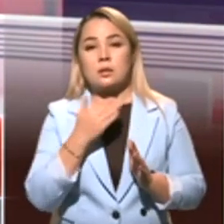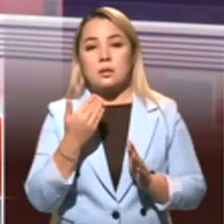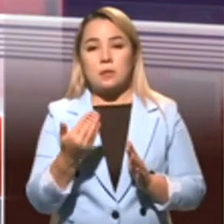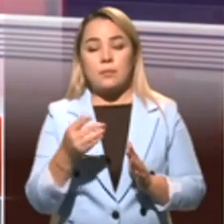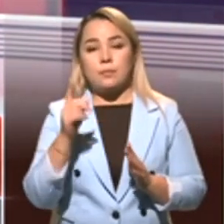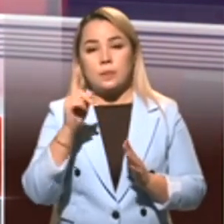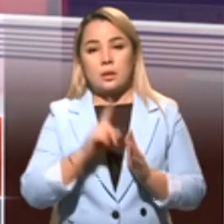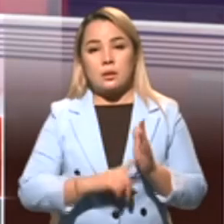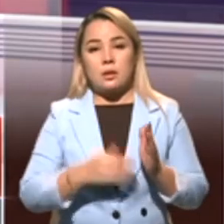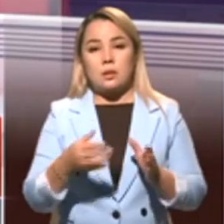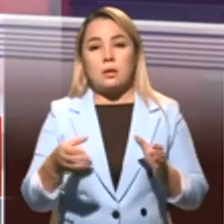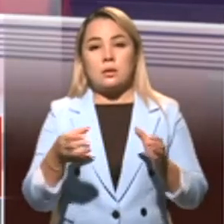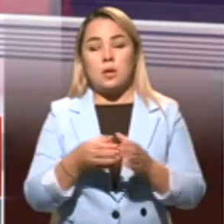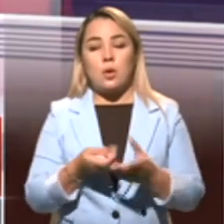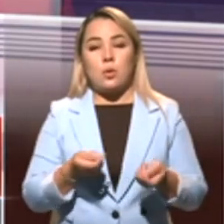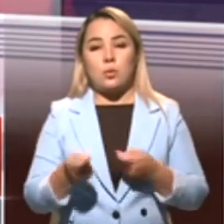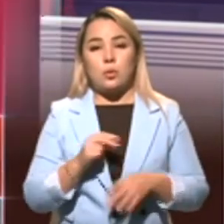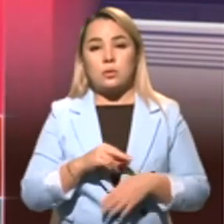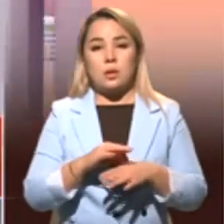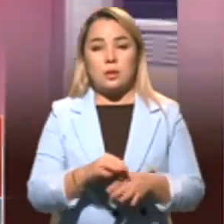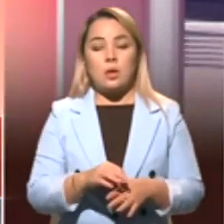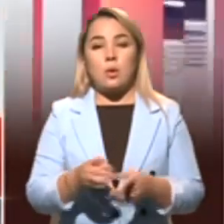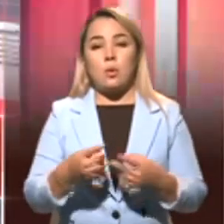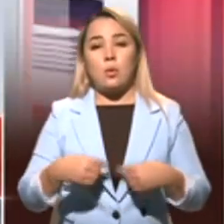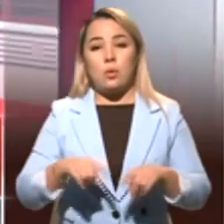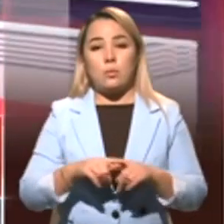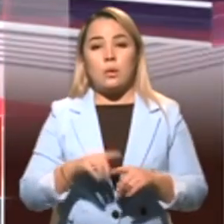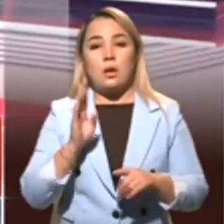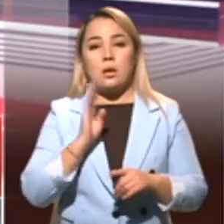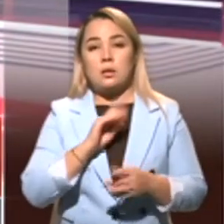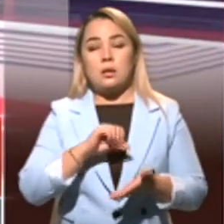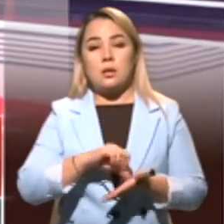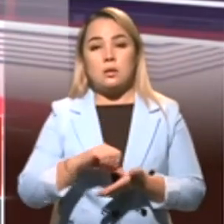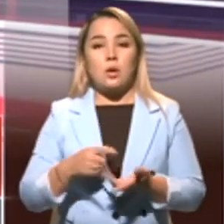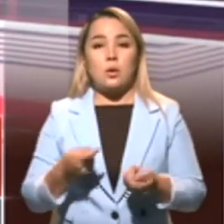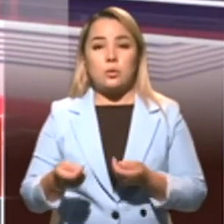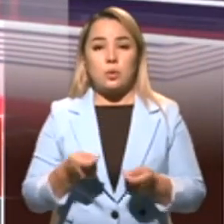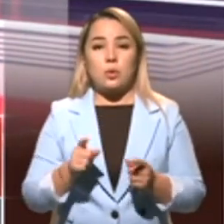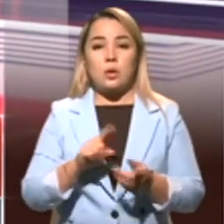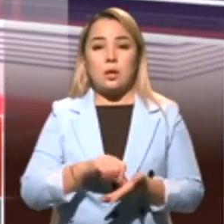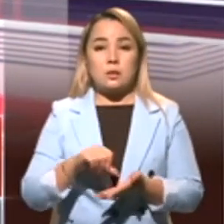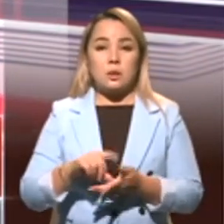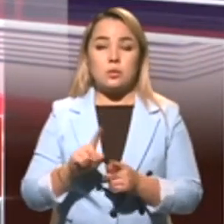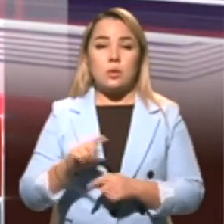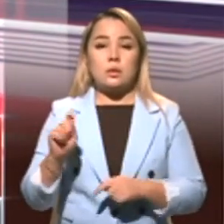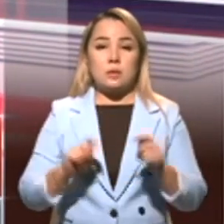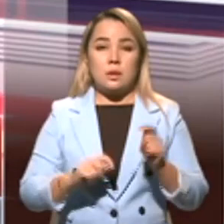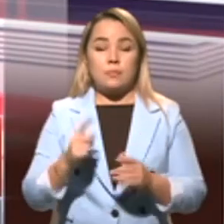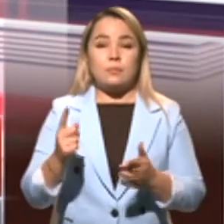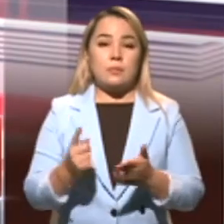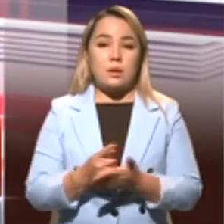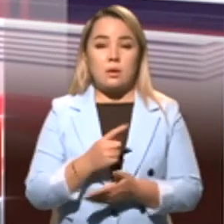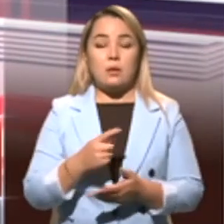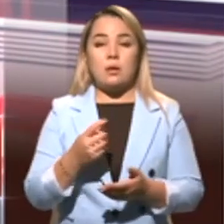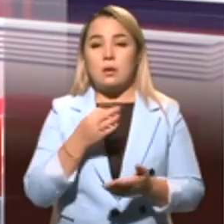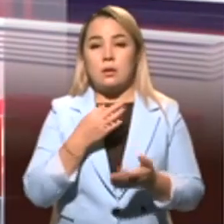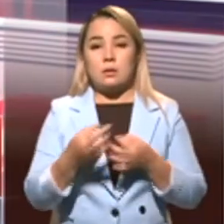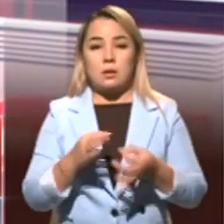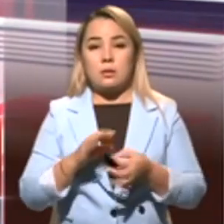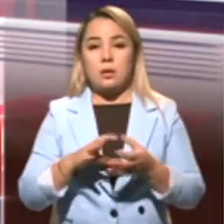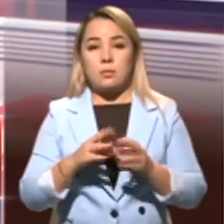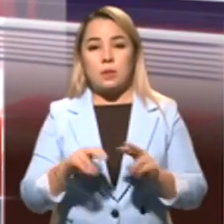әйелдердің діндегі әйелдердің рөлі және қоғамдағы әйел рөліне қатысты съез жұмысында алғаш рет бұл тақырып көтеріліп